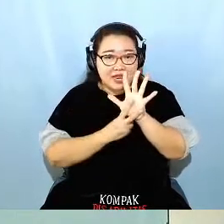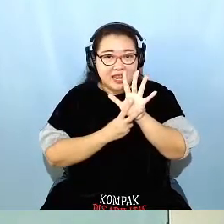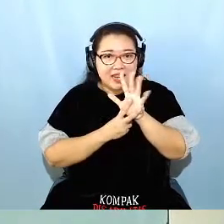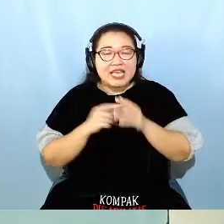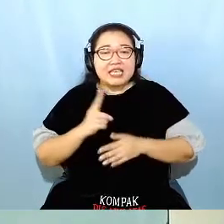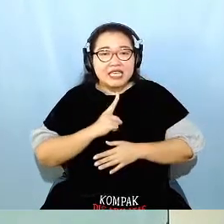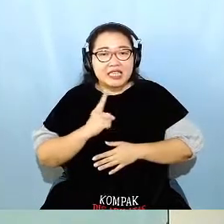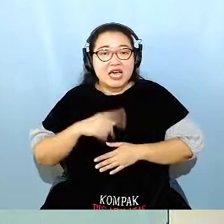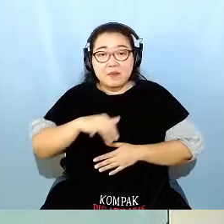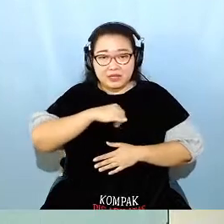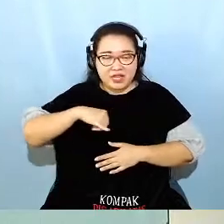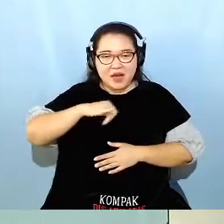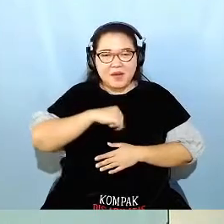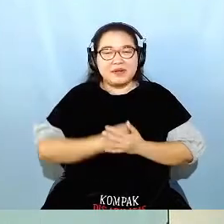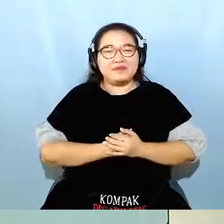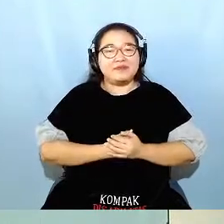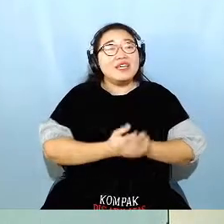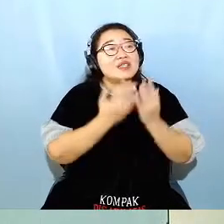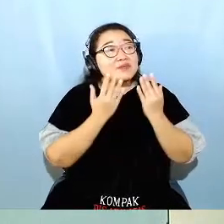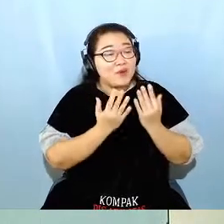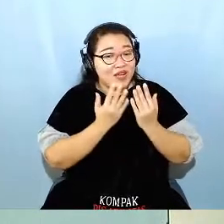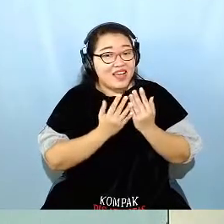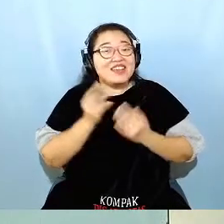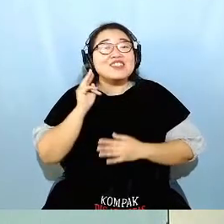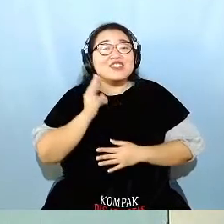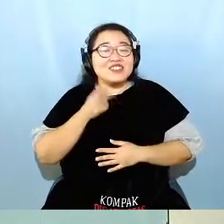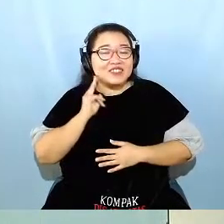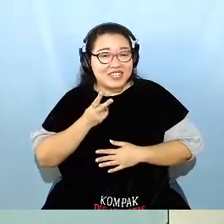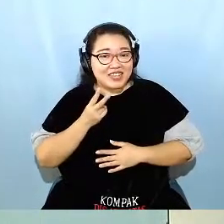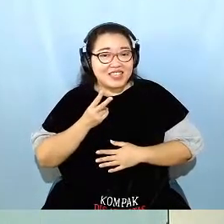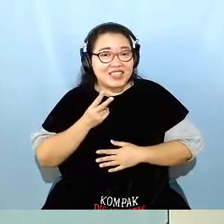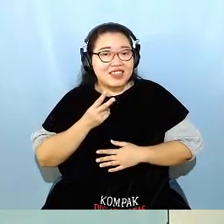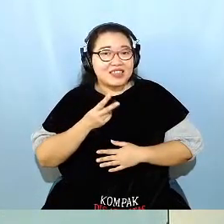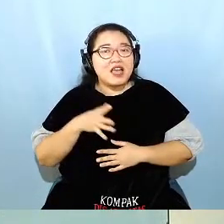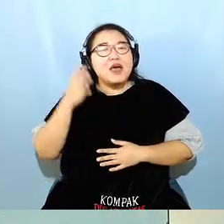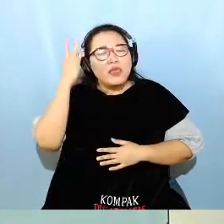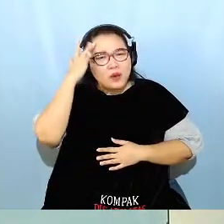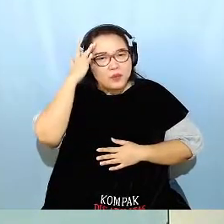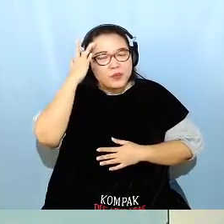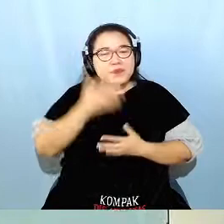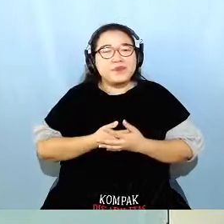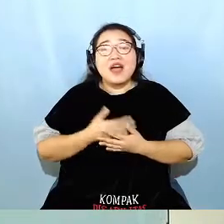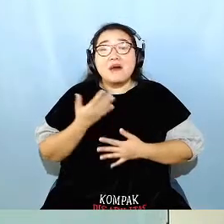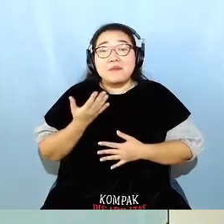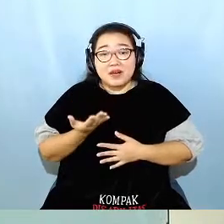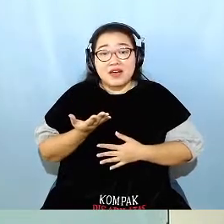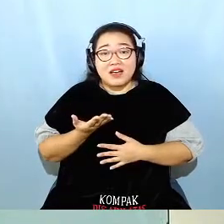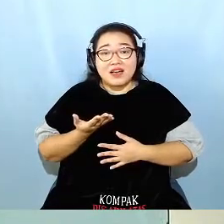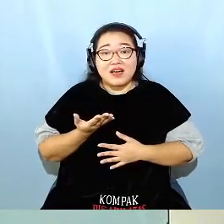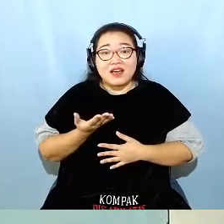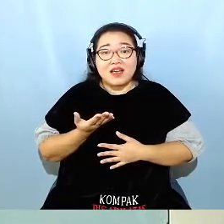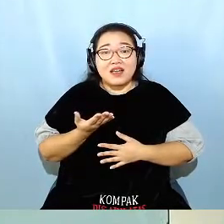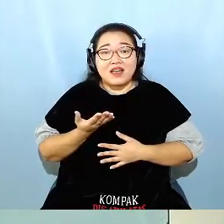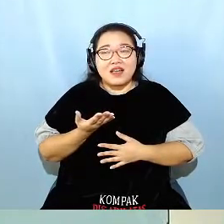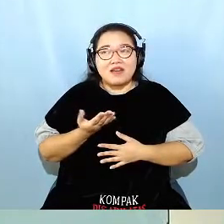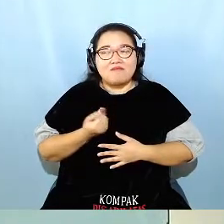saya semoga saudara-saudariku tahu apa sih bahasa